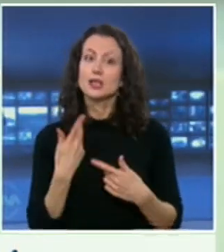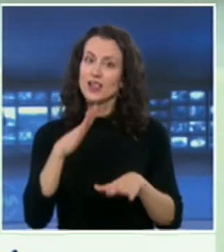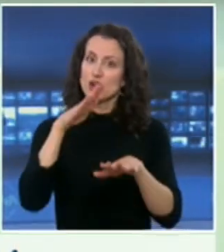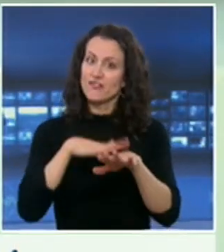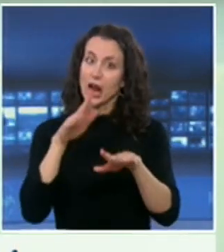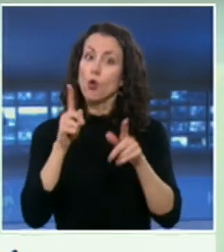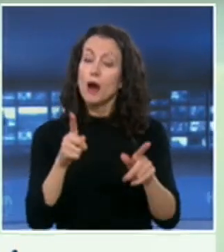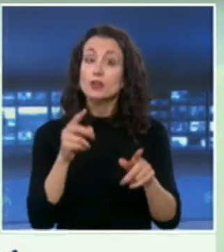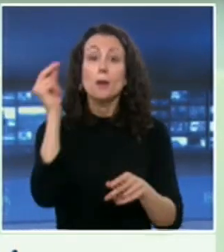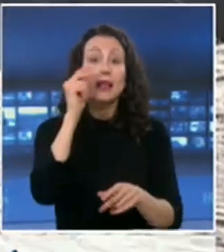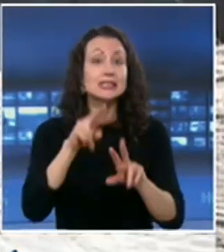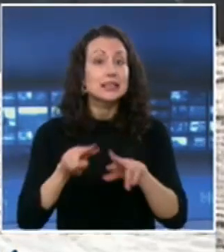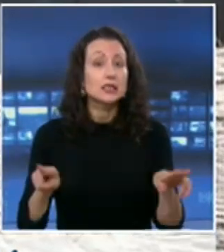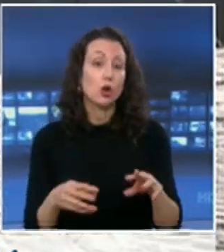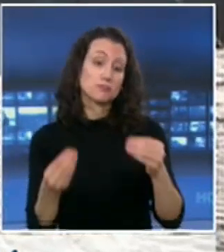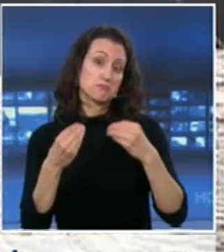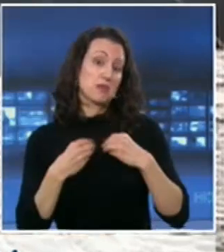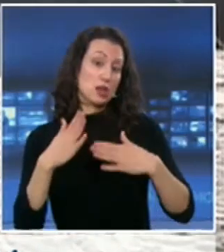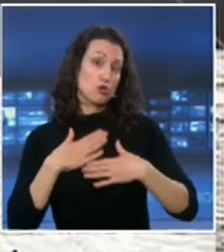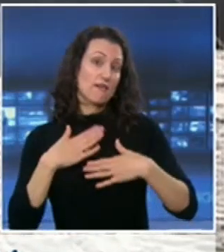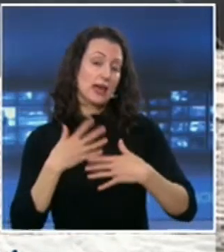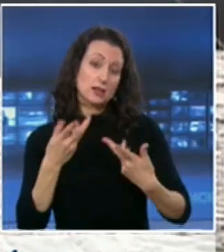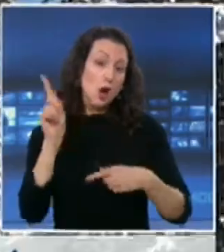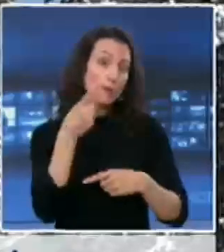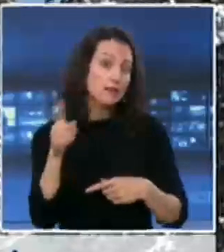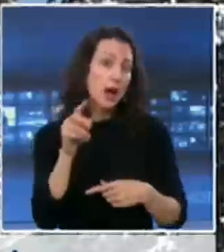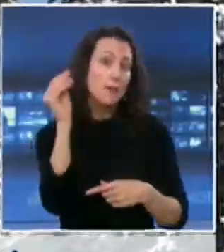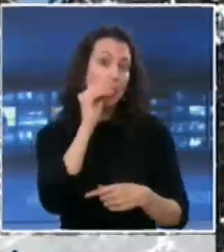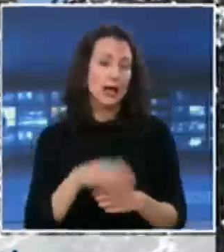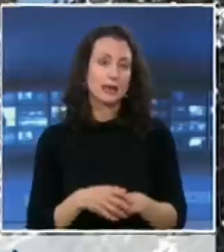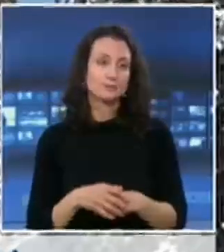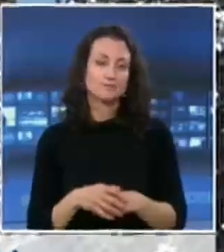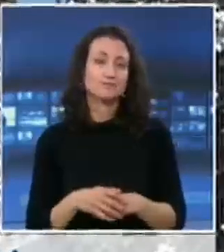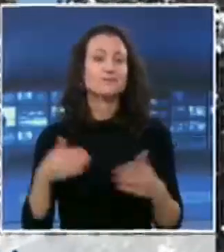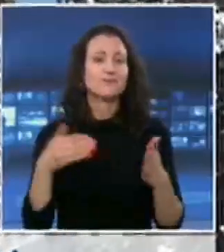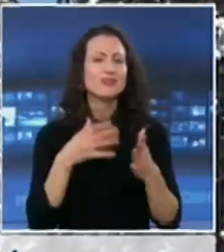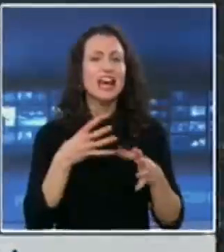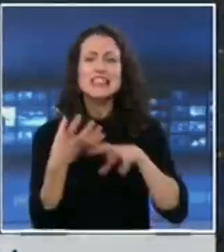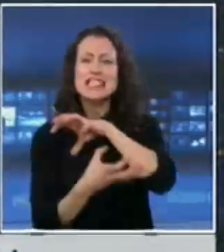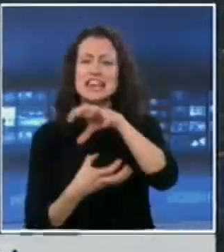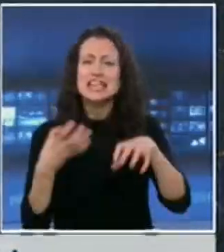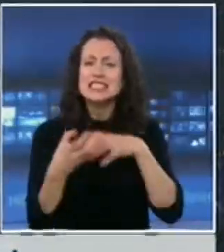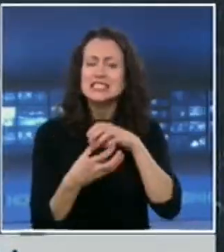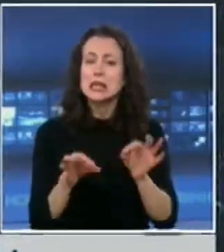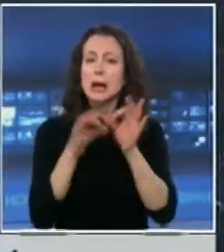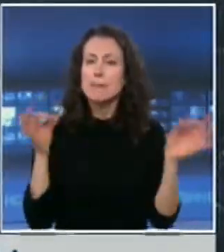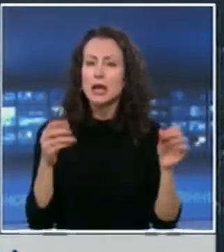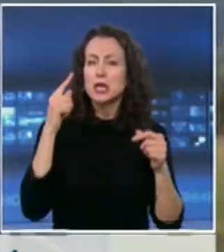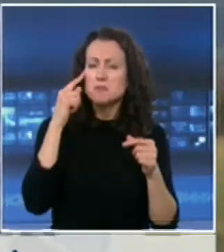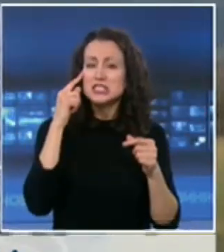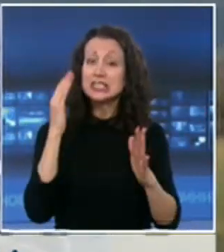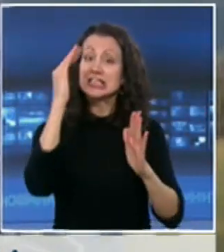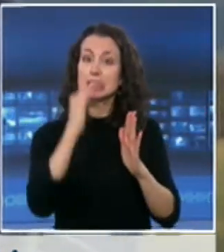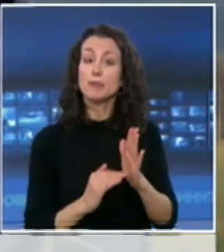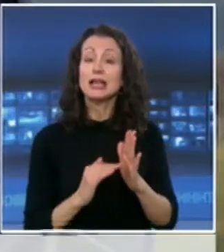даде доверие и управляваме България. Като антикризисна мярка, властта обмисля да намали данъка за ски съоръженията също на 9%.